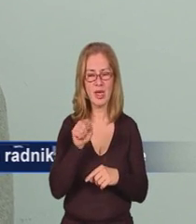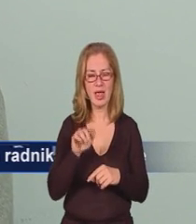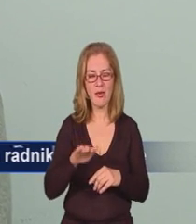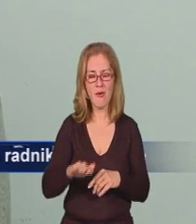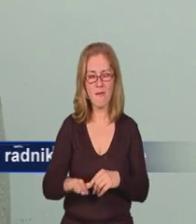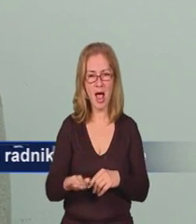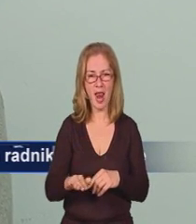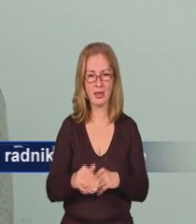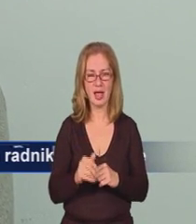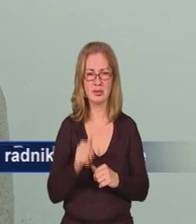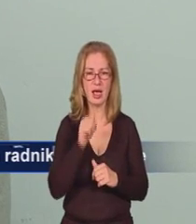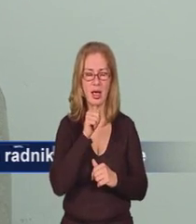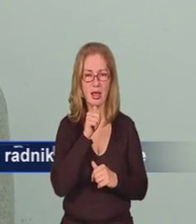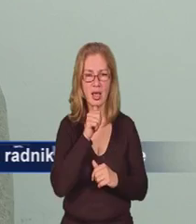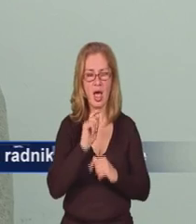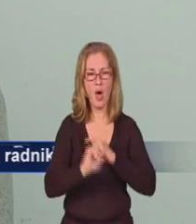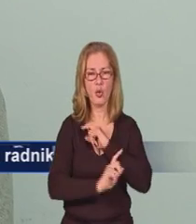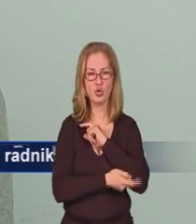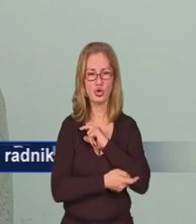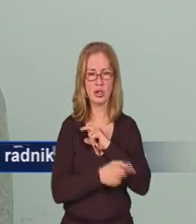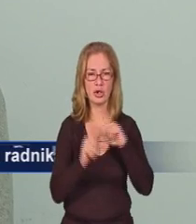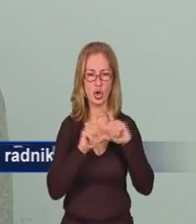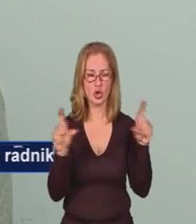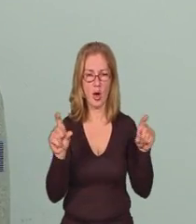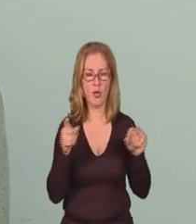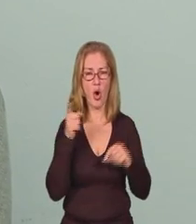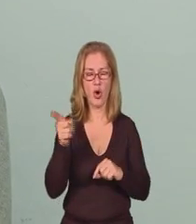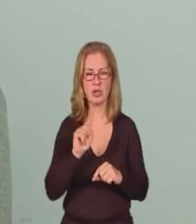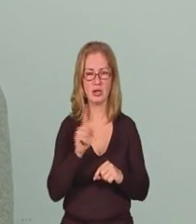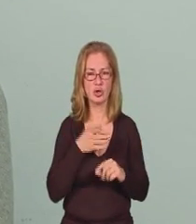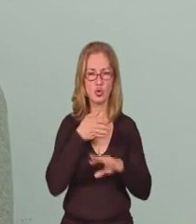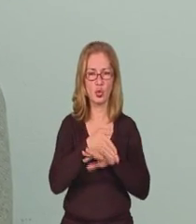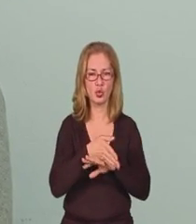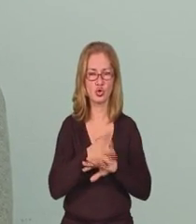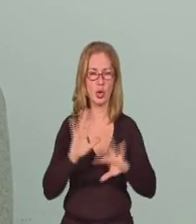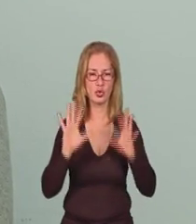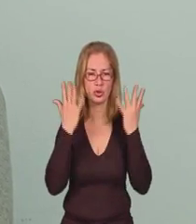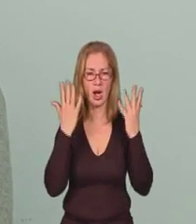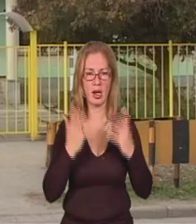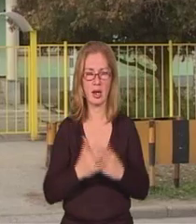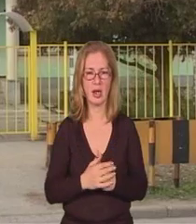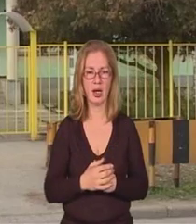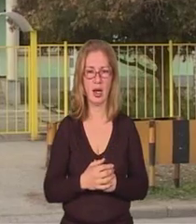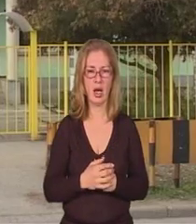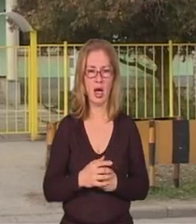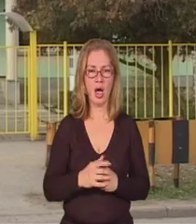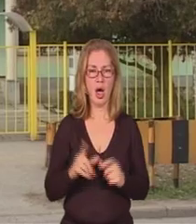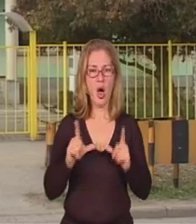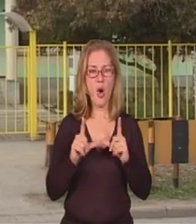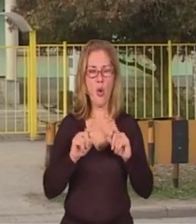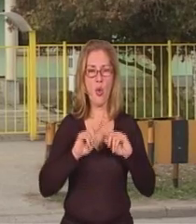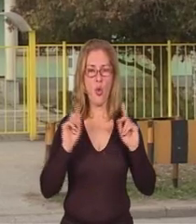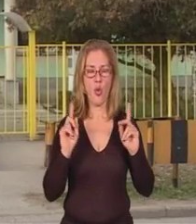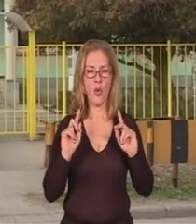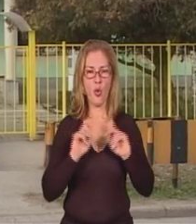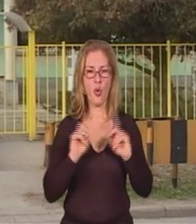i mala deca i učenički domovi, tako da oni nisu uopšte ušli u taj vid štrajka. U Uniji navode da žele